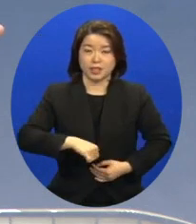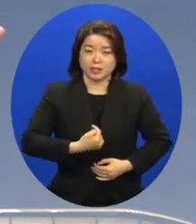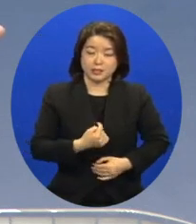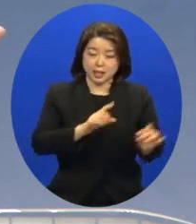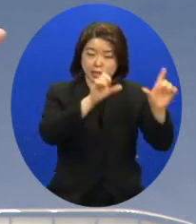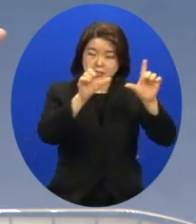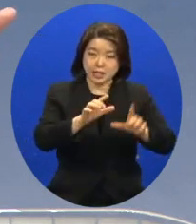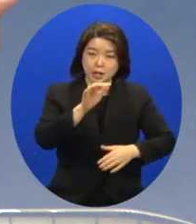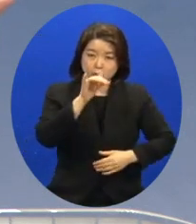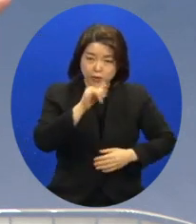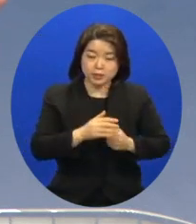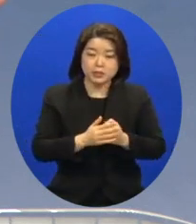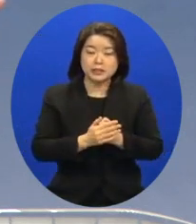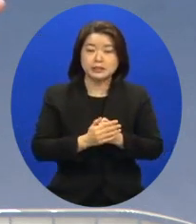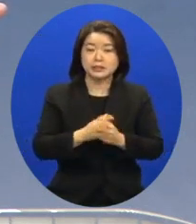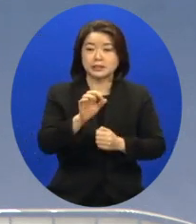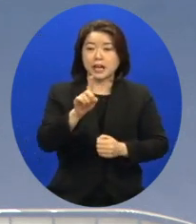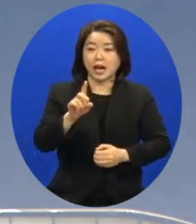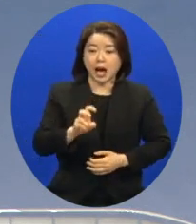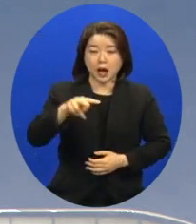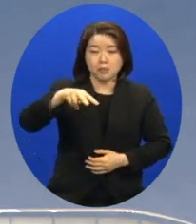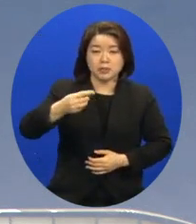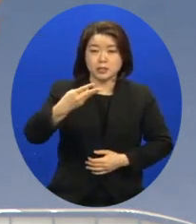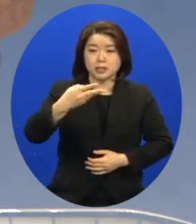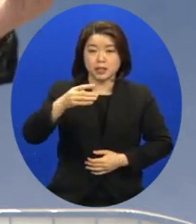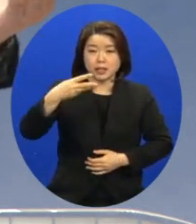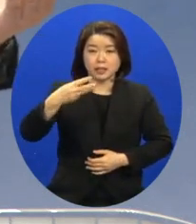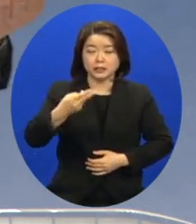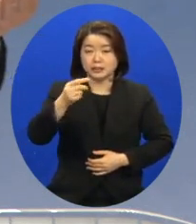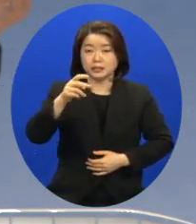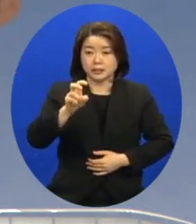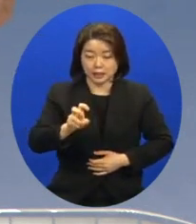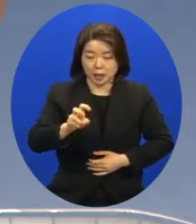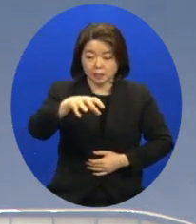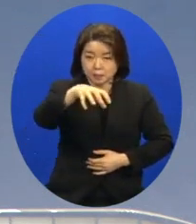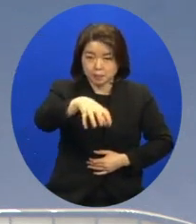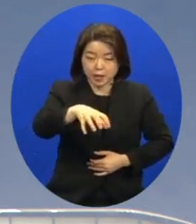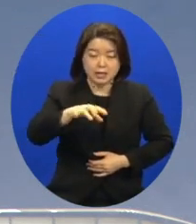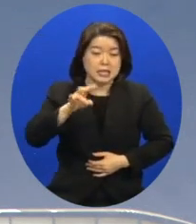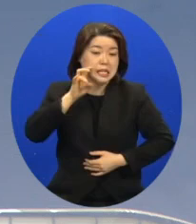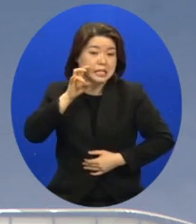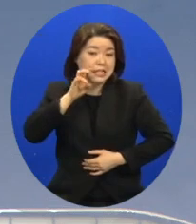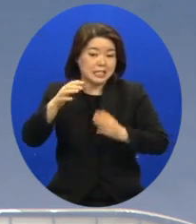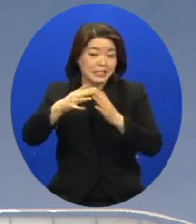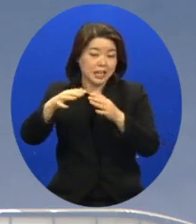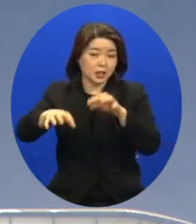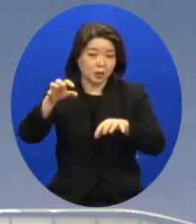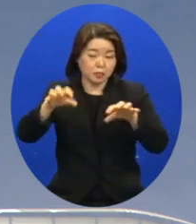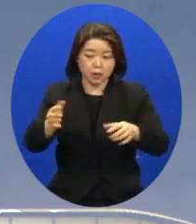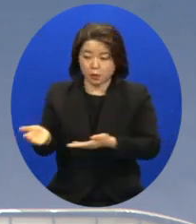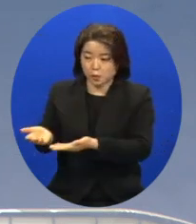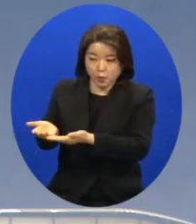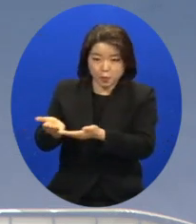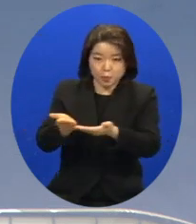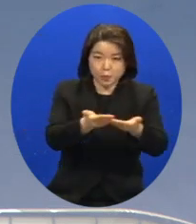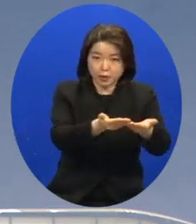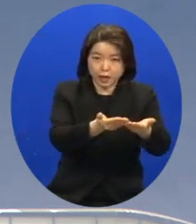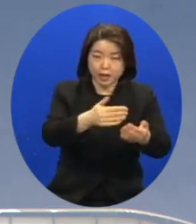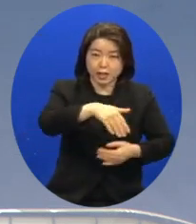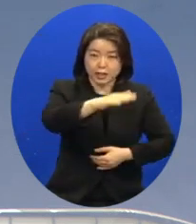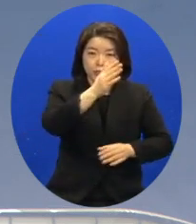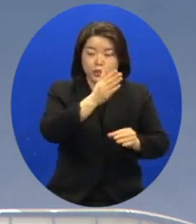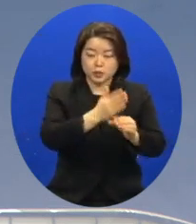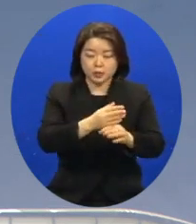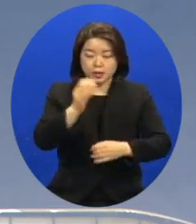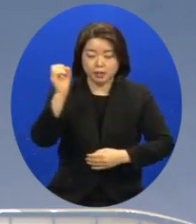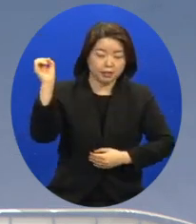살고 있는 그 암스테르담에 있는 창녀촌으로 그분들을 이제 모시고 가는 길에 갑자기 생각을